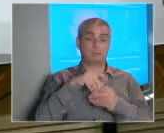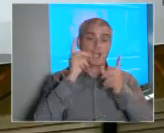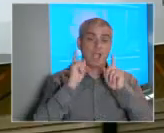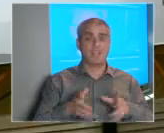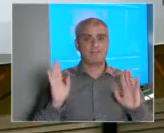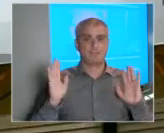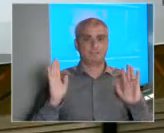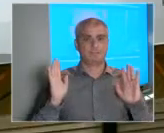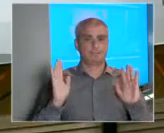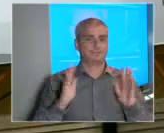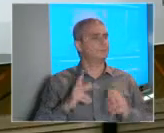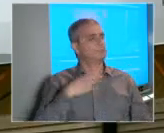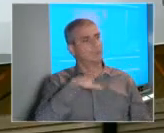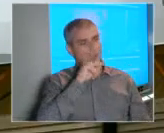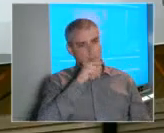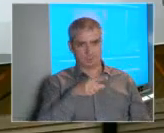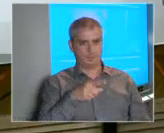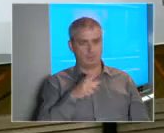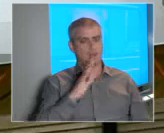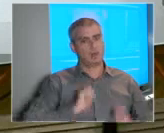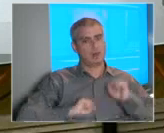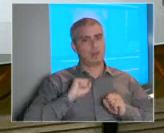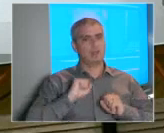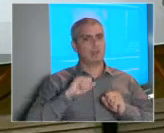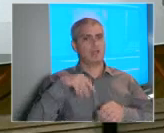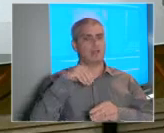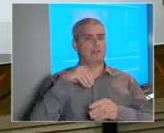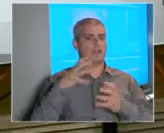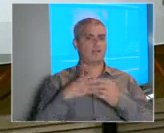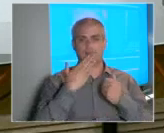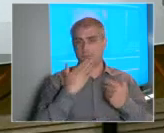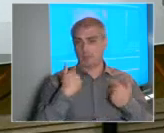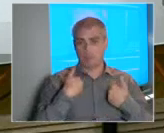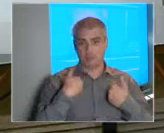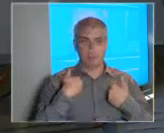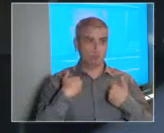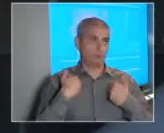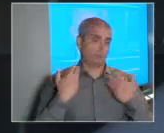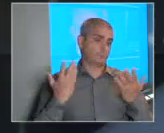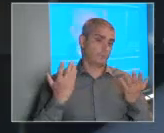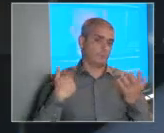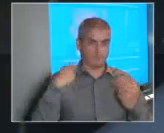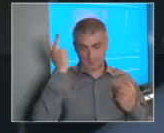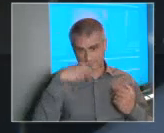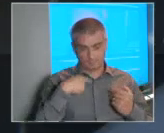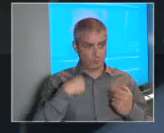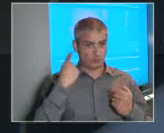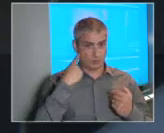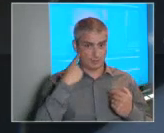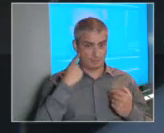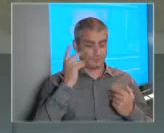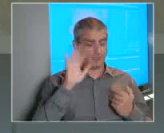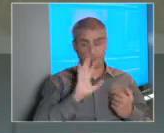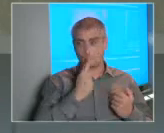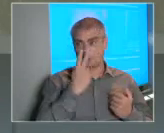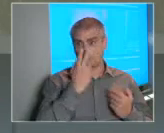חייבים. הני, בוא נדבר לרגע על דפוסי הצבעה בחברה הישראלית. אנחנו מבינים ושומעים שלמרות